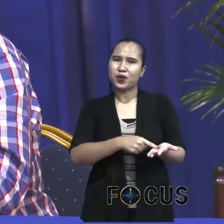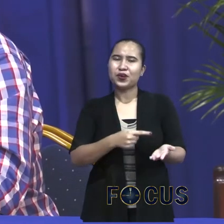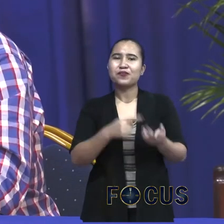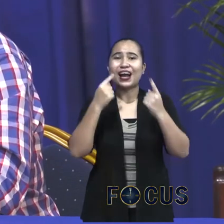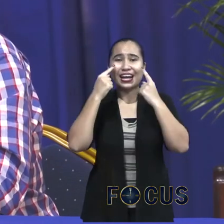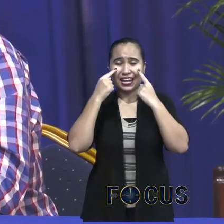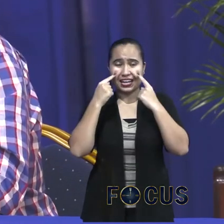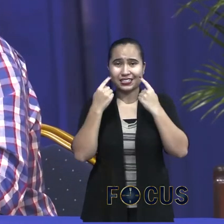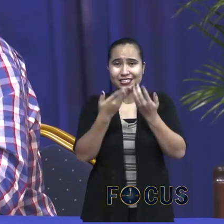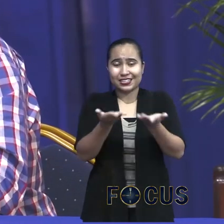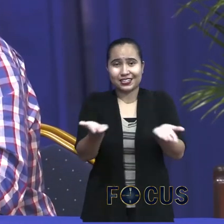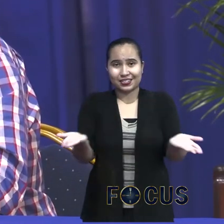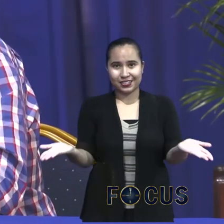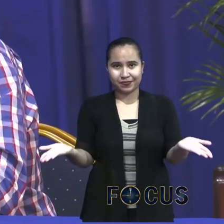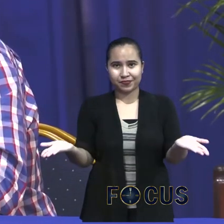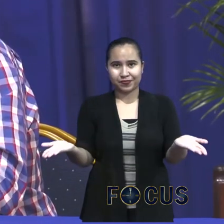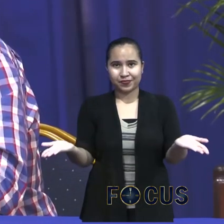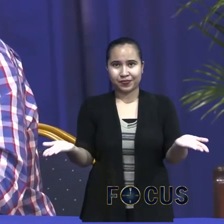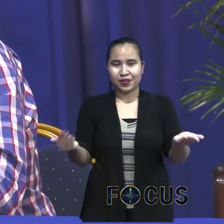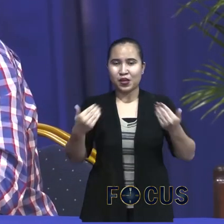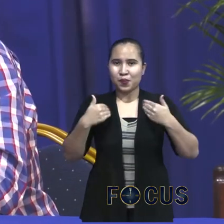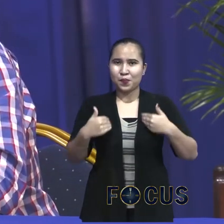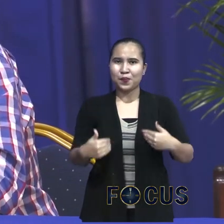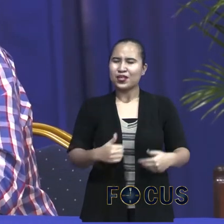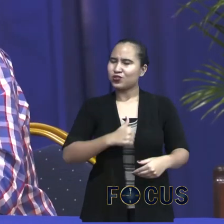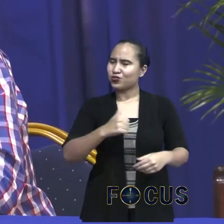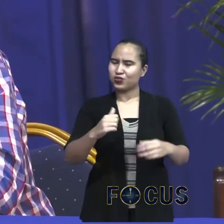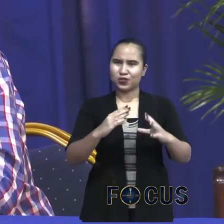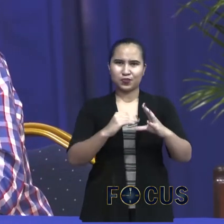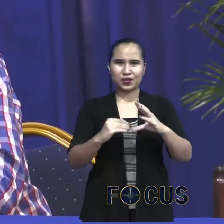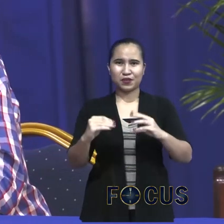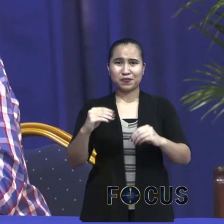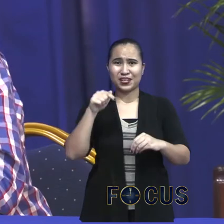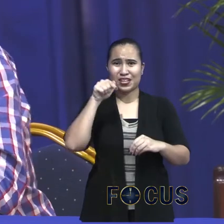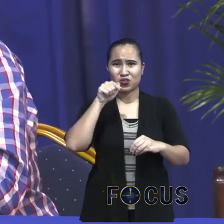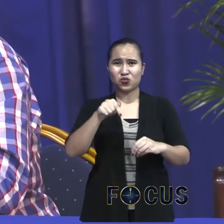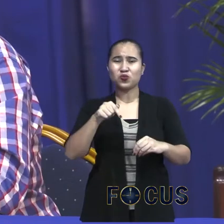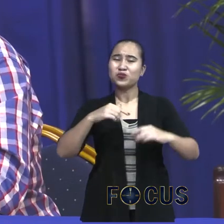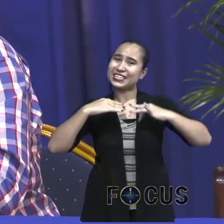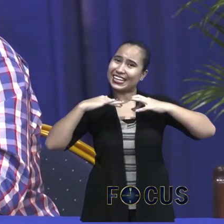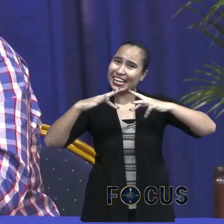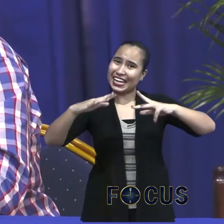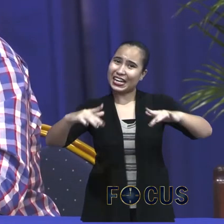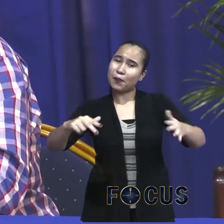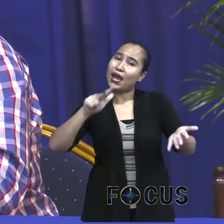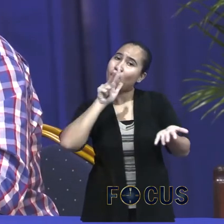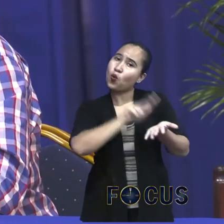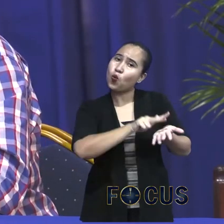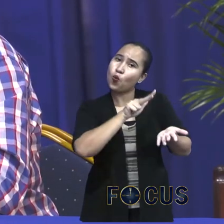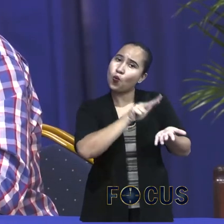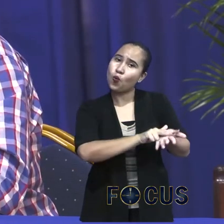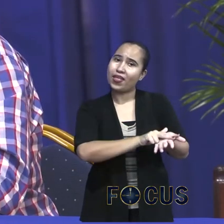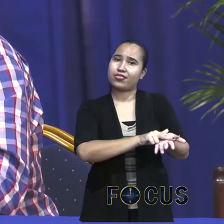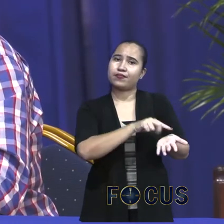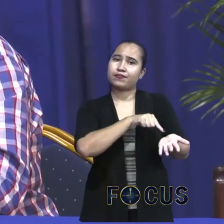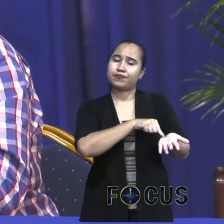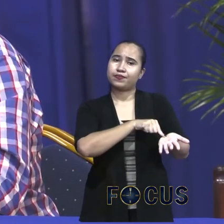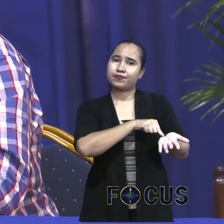die er zijn, met de mensen goed kunnen praten, maar dat moet ook geregeld worden bij wet. Dat je dat kunt